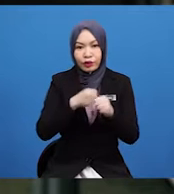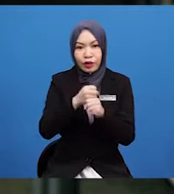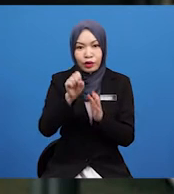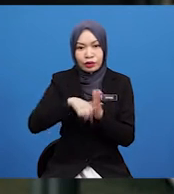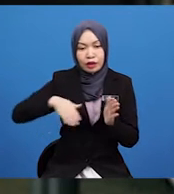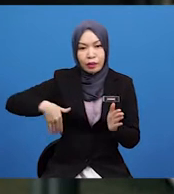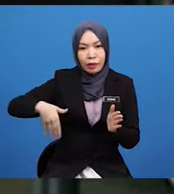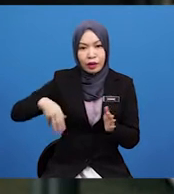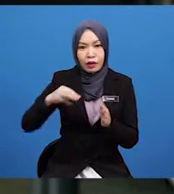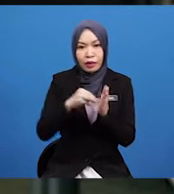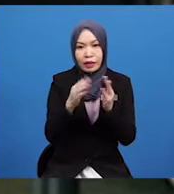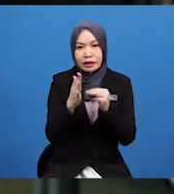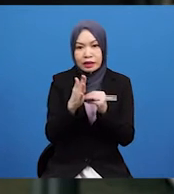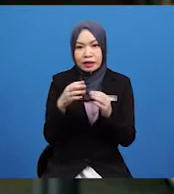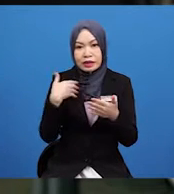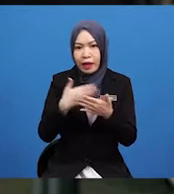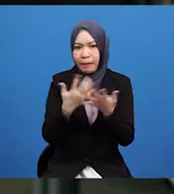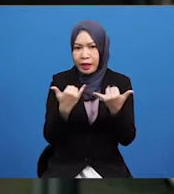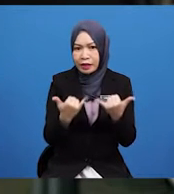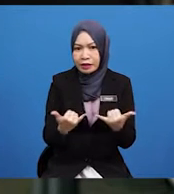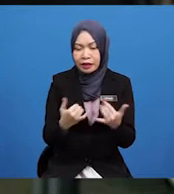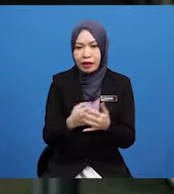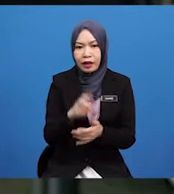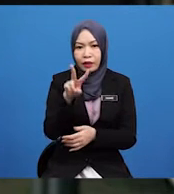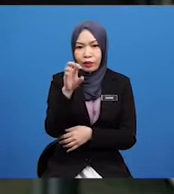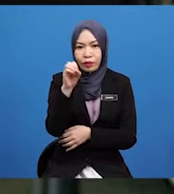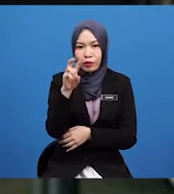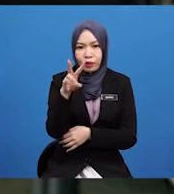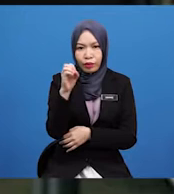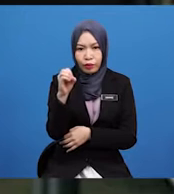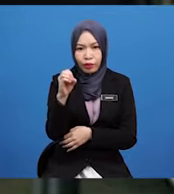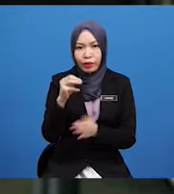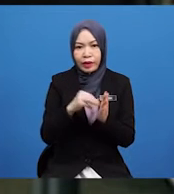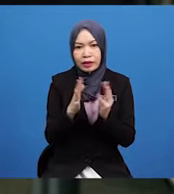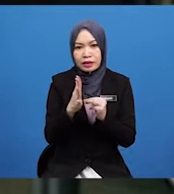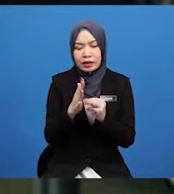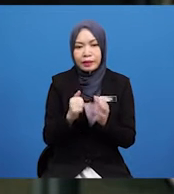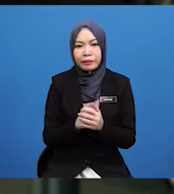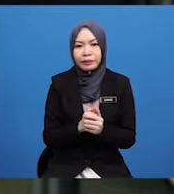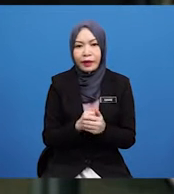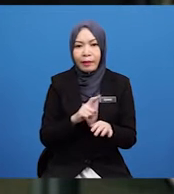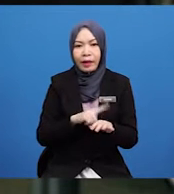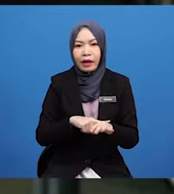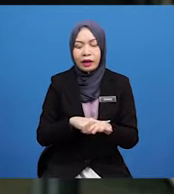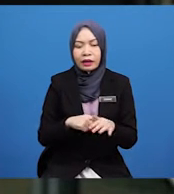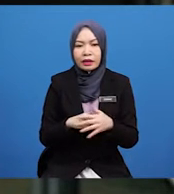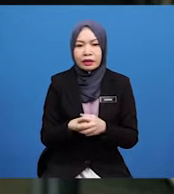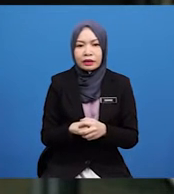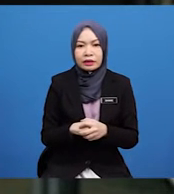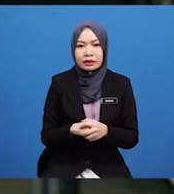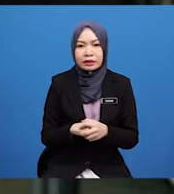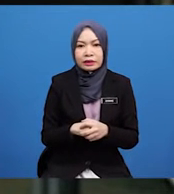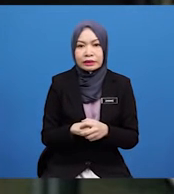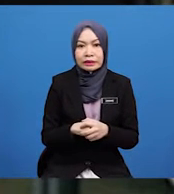pada tahun 2020 masehi dimana inovasi manusia pada setiap zaman yaitu zaman paleolitik